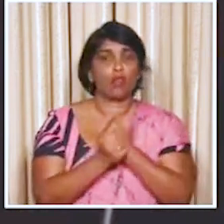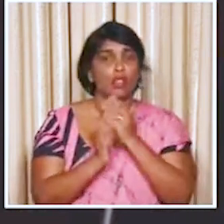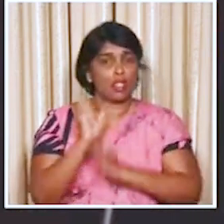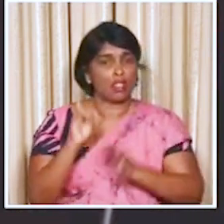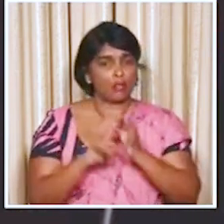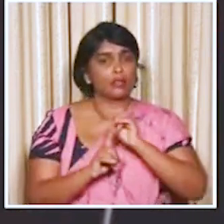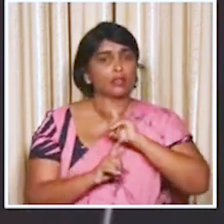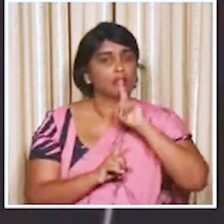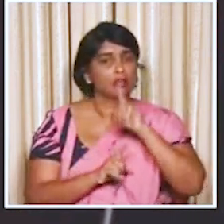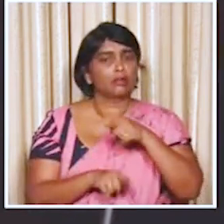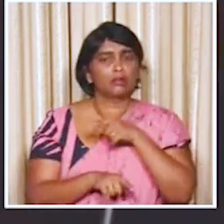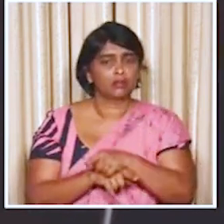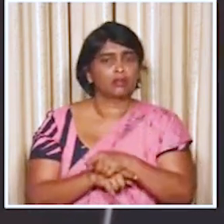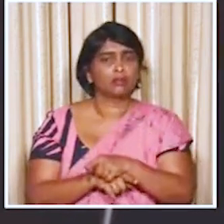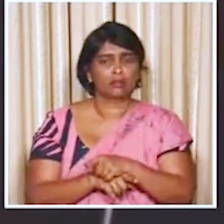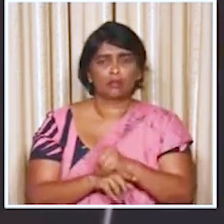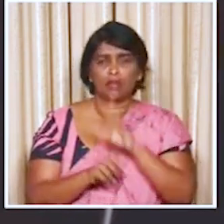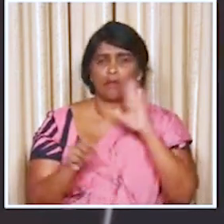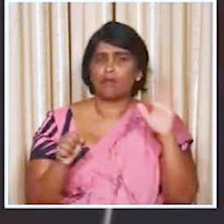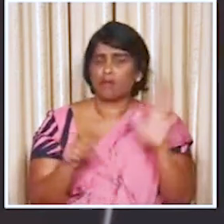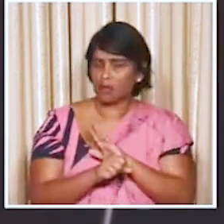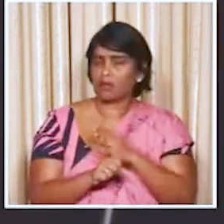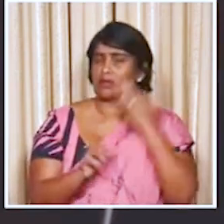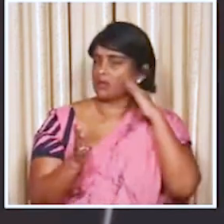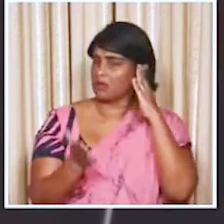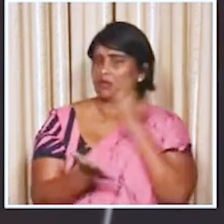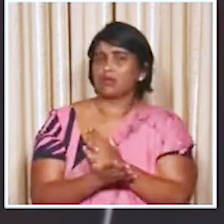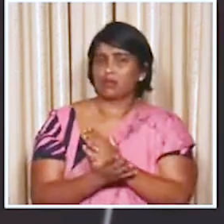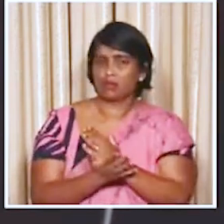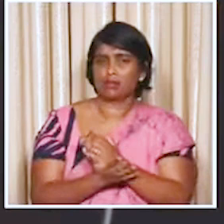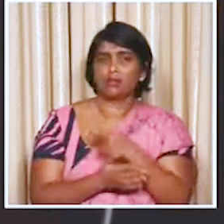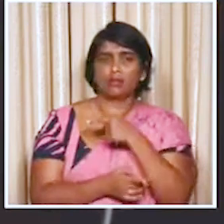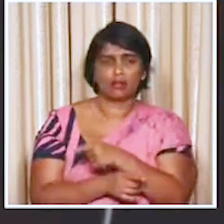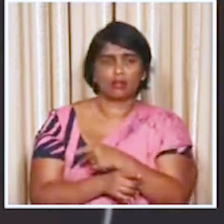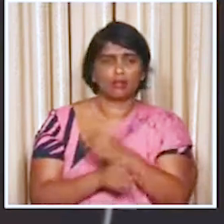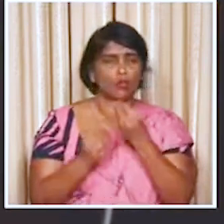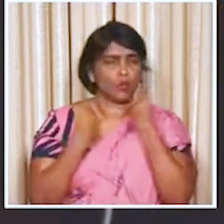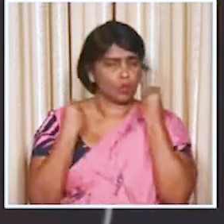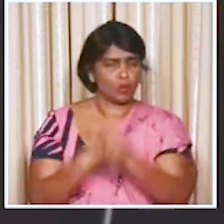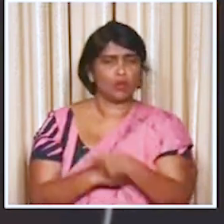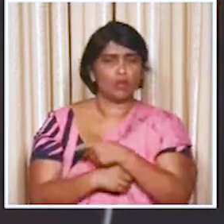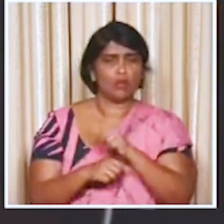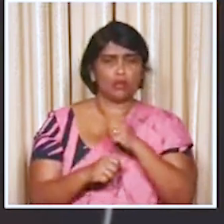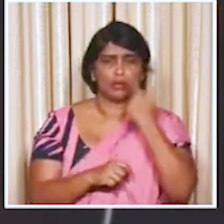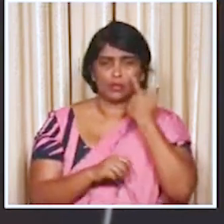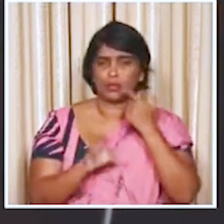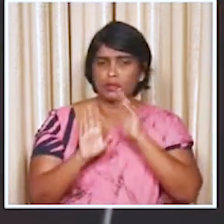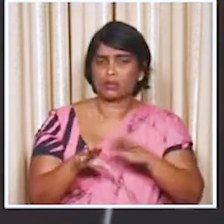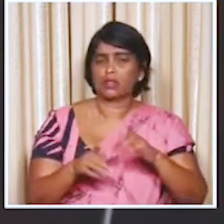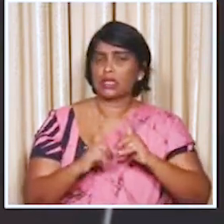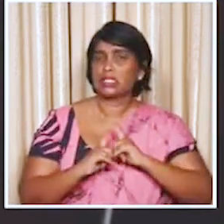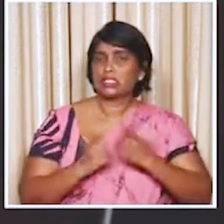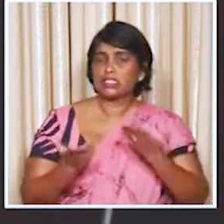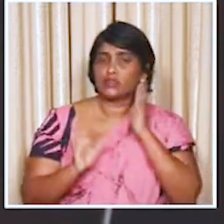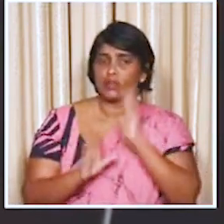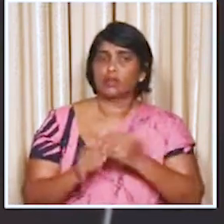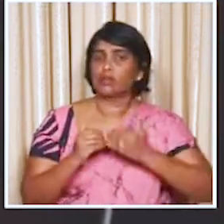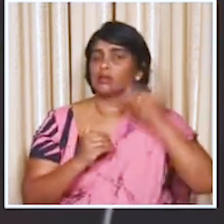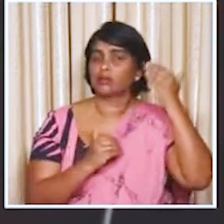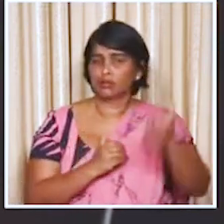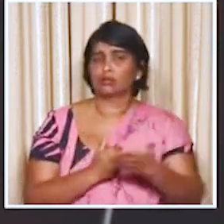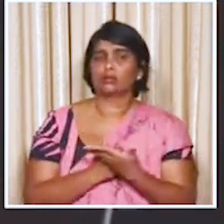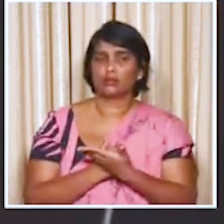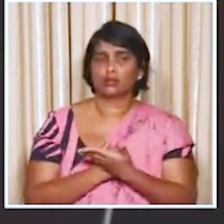tumagen ut illa sitinne mekata sampurnenma meka nawattanda me karana aparade mokada me ahinsaka daruwata jeevithayak tiyena metenin